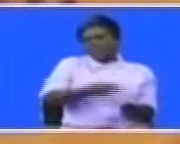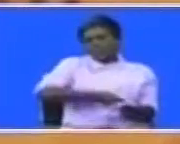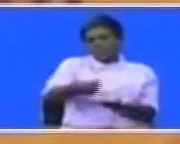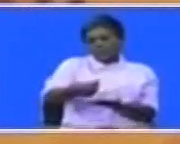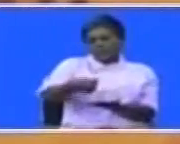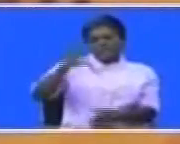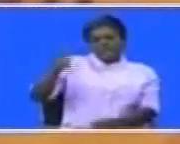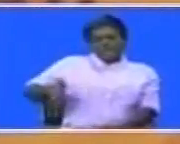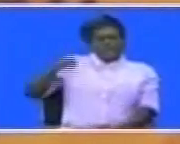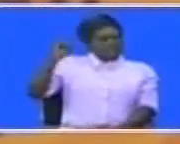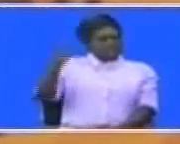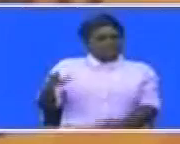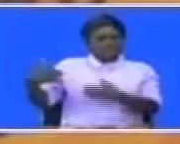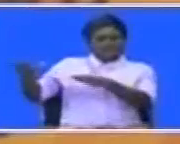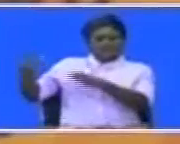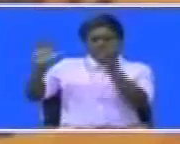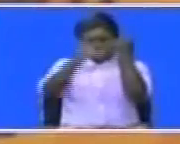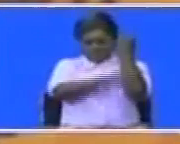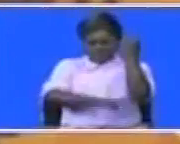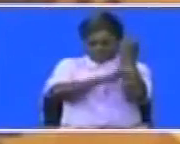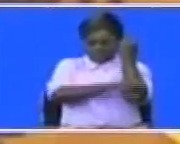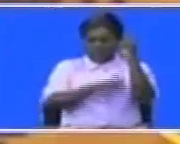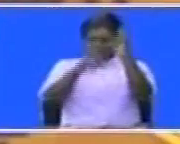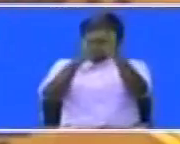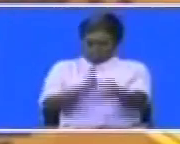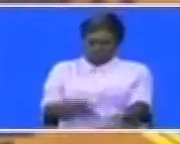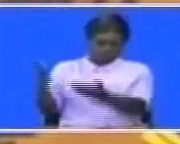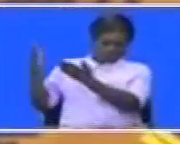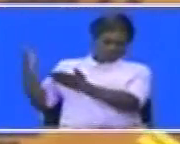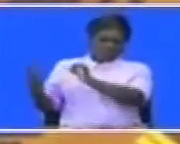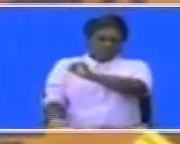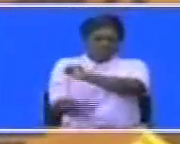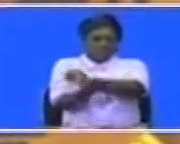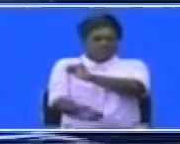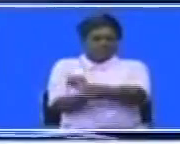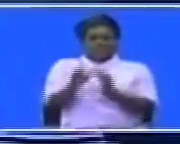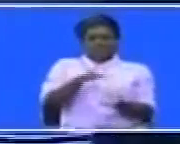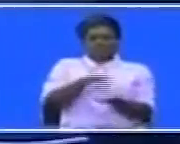nje ya hata nje ya nchi. Taarifa ifuatayo inaarifu zaidi.